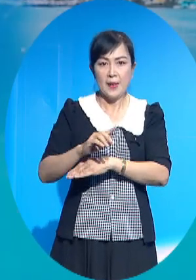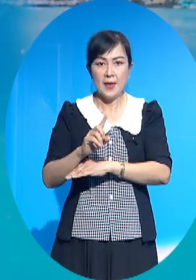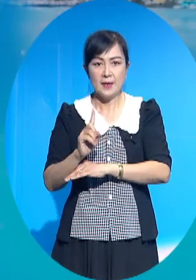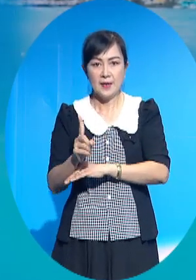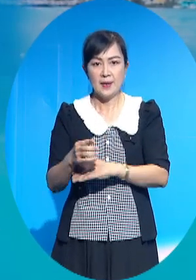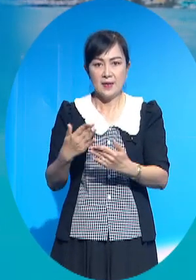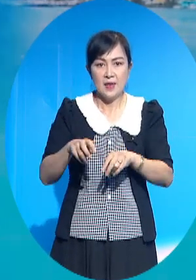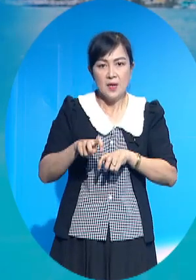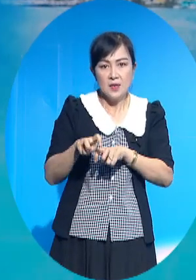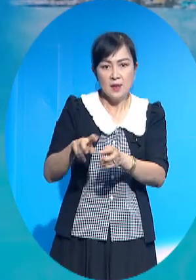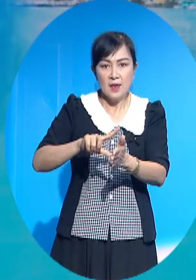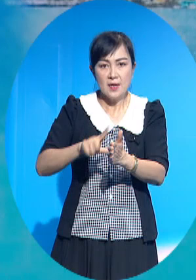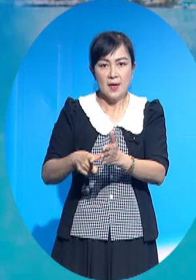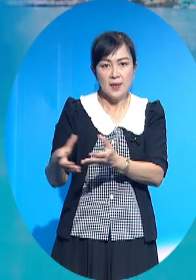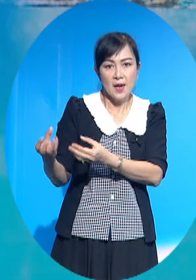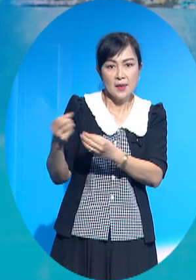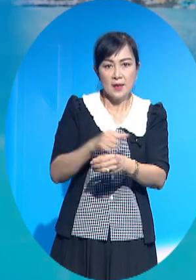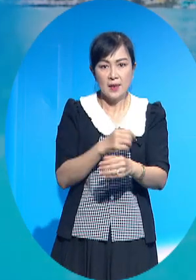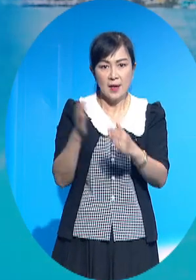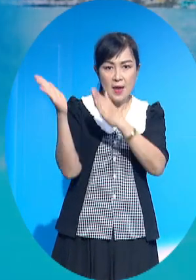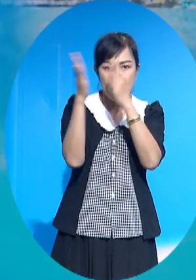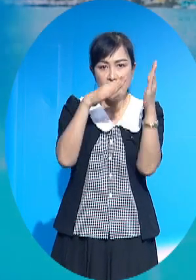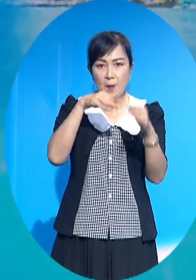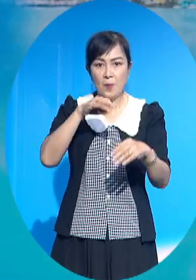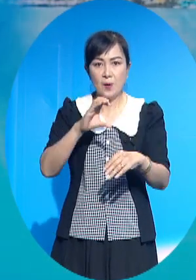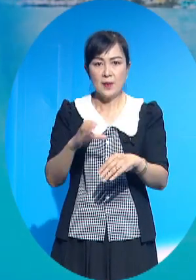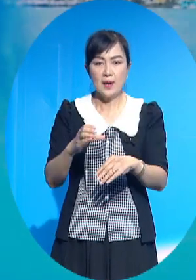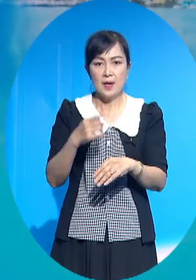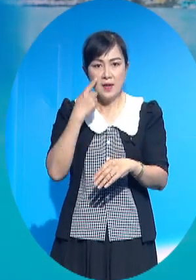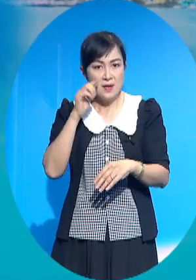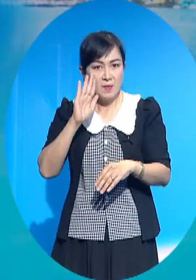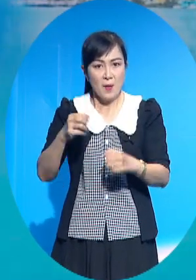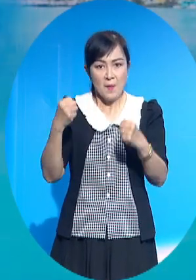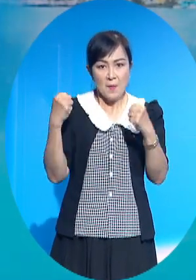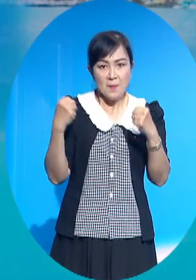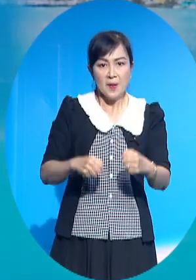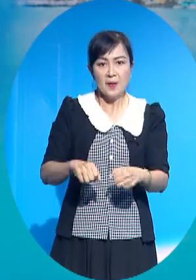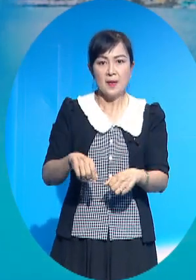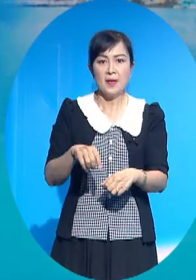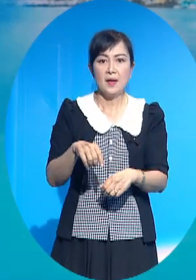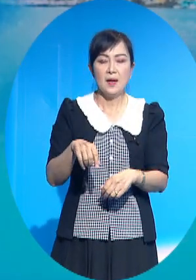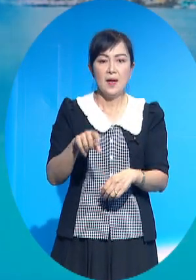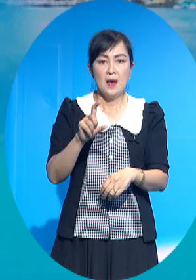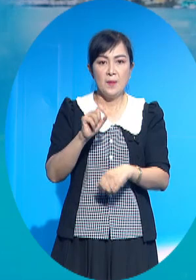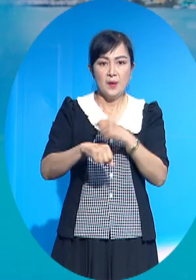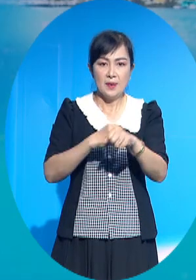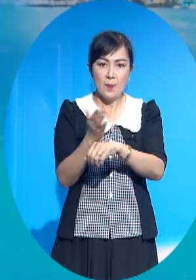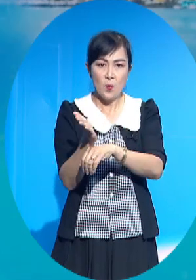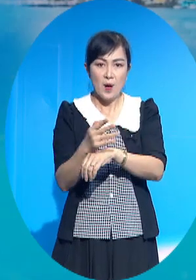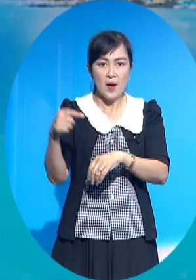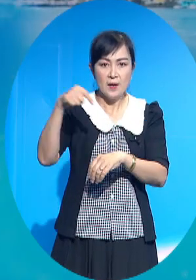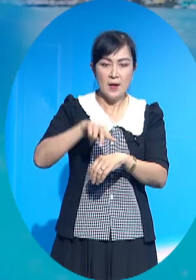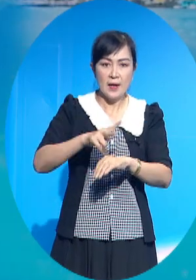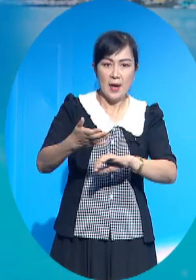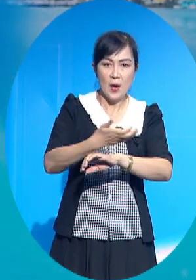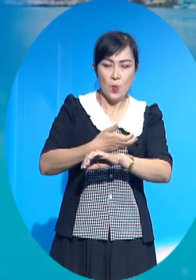banglades cũng đang chạy đua với thời gian để sơ tán người dân trước khi bảo Mocha được dự báo là mạnh nhất trong hơn một thập kỷ qua sẽ